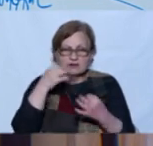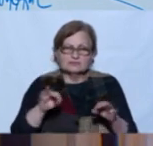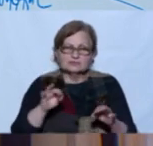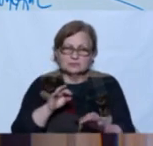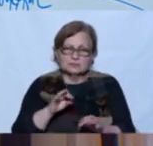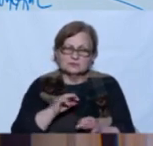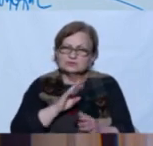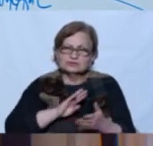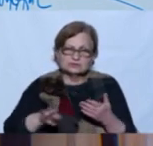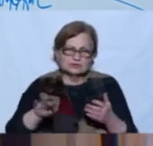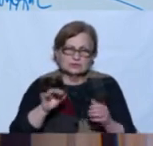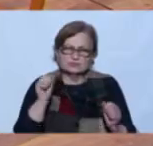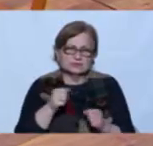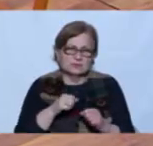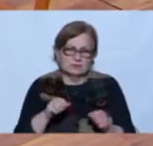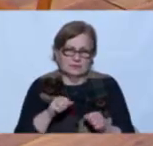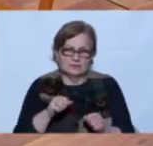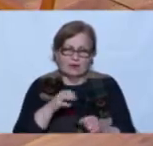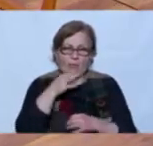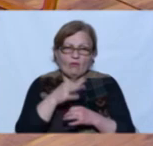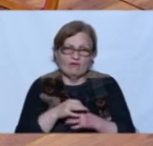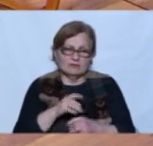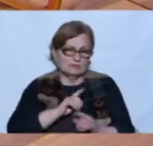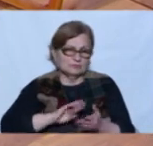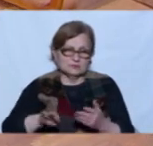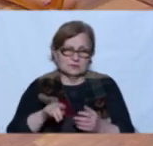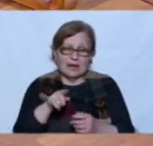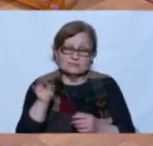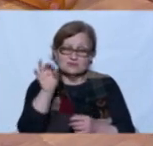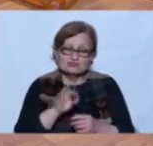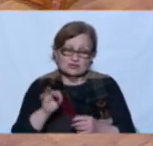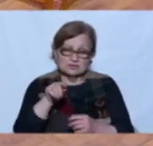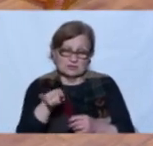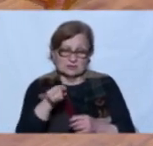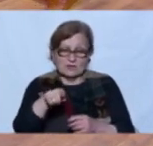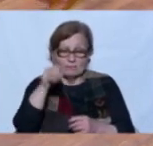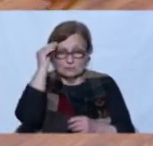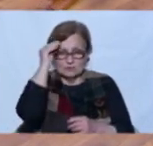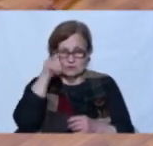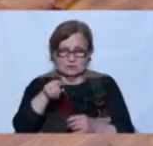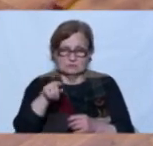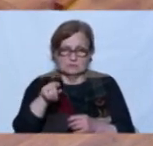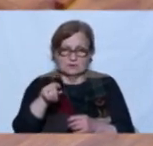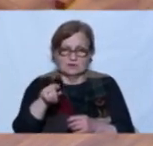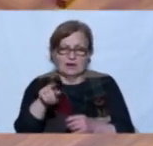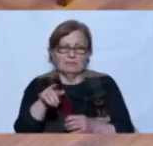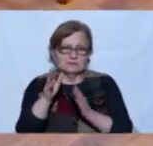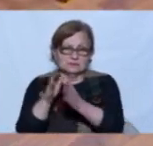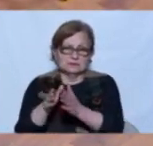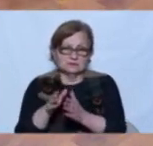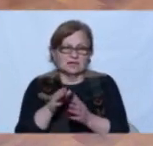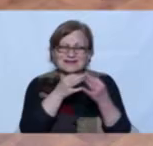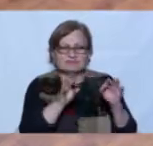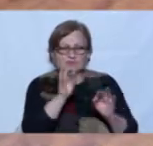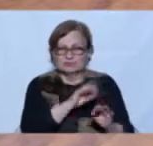და მოვალეობის გარეშე. ამის შესახებ უნდა იმსჯელოთ თქვენ, ამ მოსაზრების შესახებ და არა ზოგადად